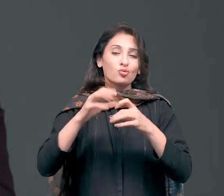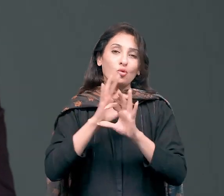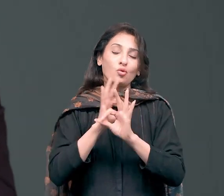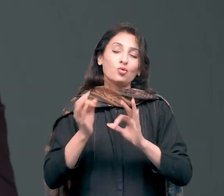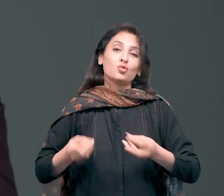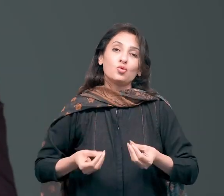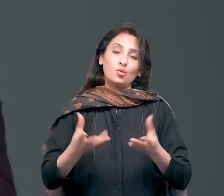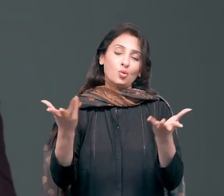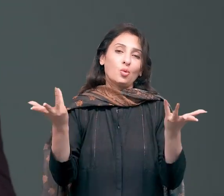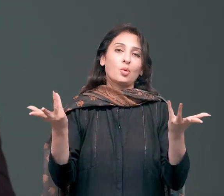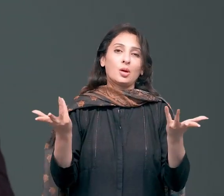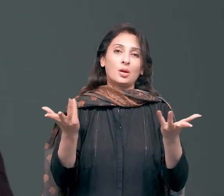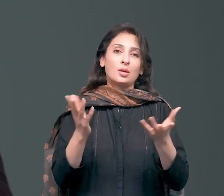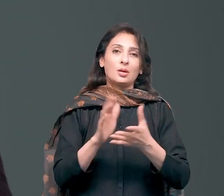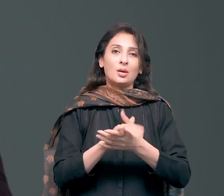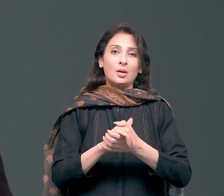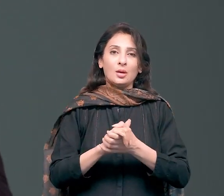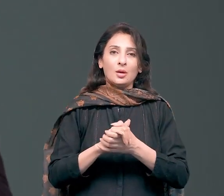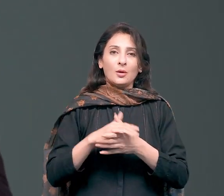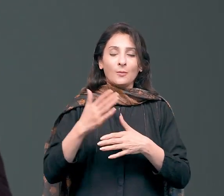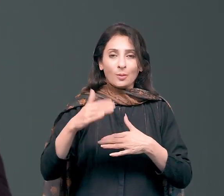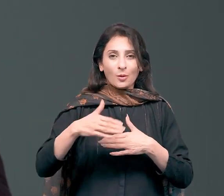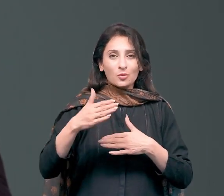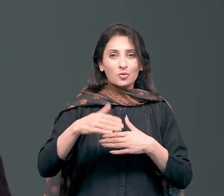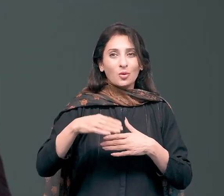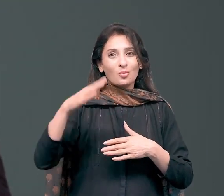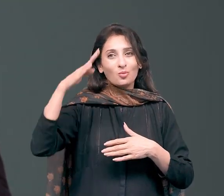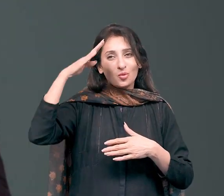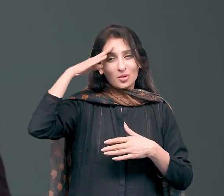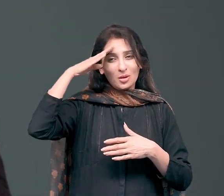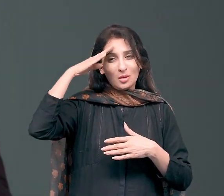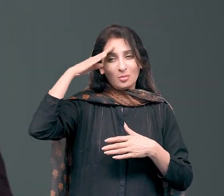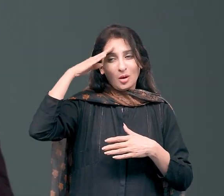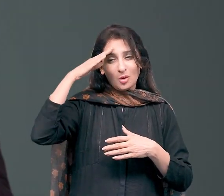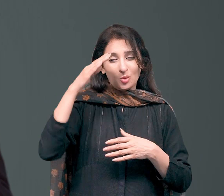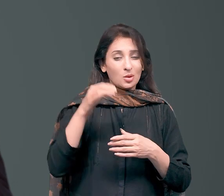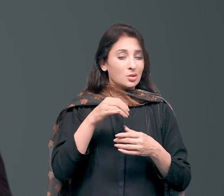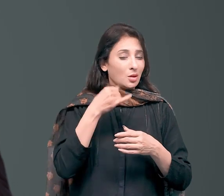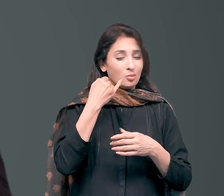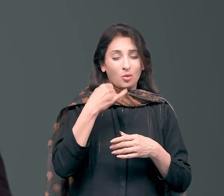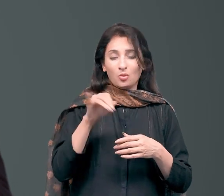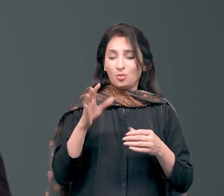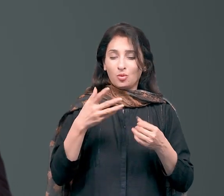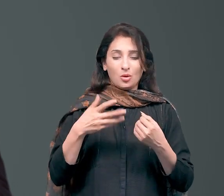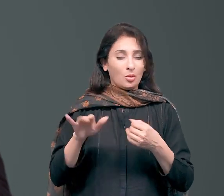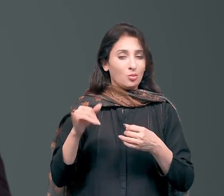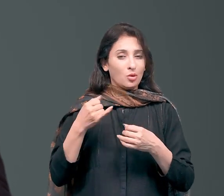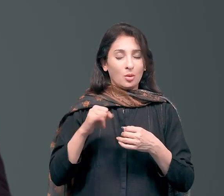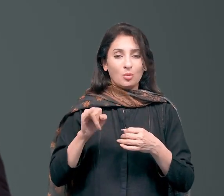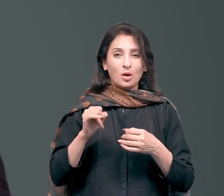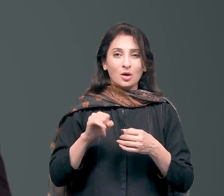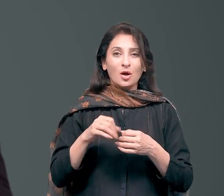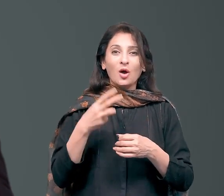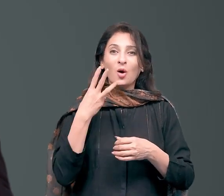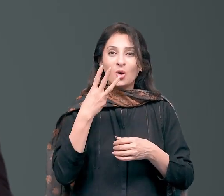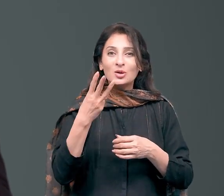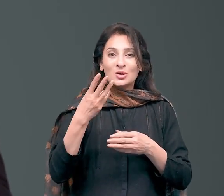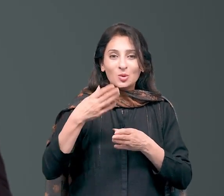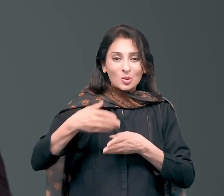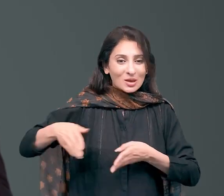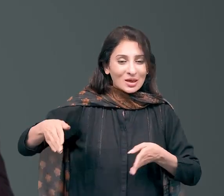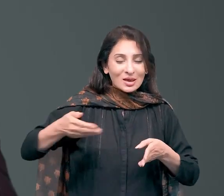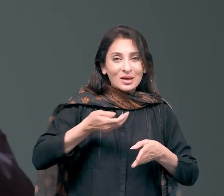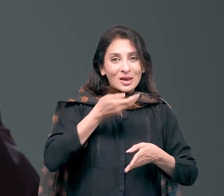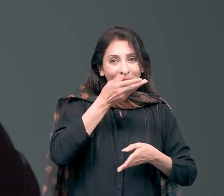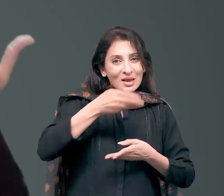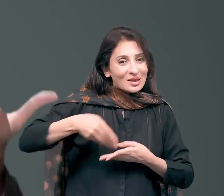آیا۔ تو یہ جو ریڈ کلف ایوارڈ آیا، جس سے کہا جاتا ہے مسلمانوں کے ساتھ بڑی زیادتی ہوئی، اور خاص کر